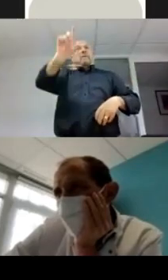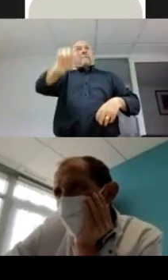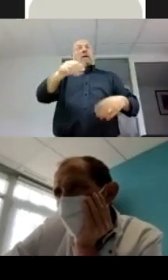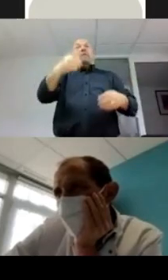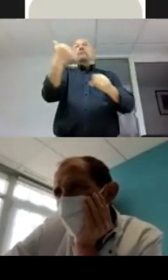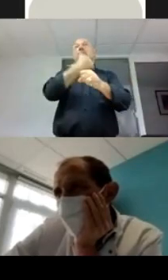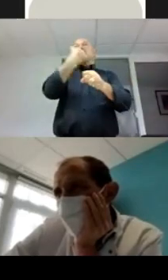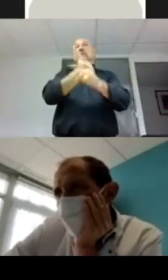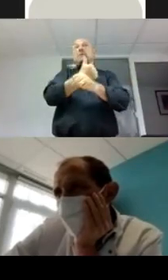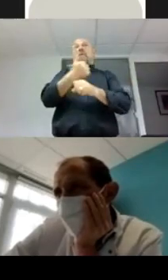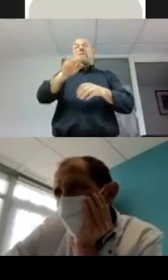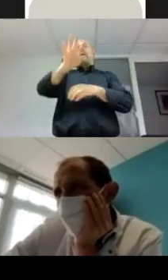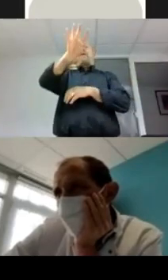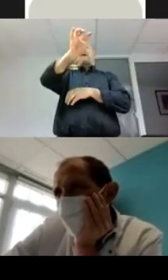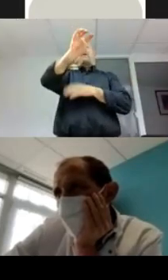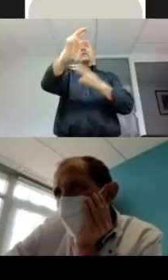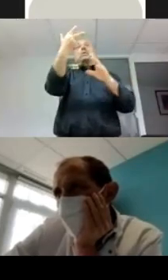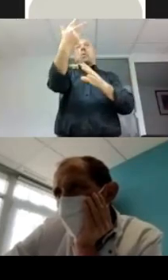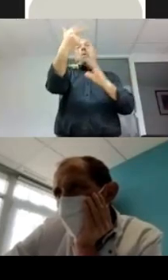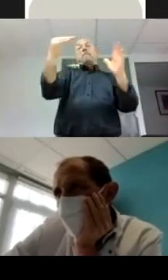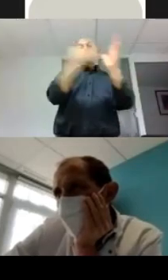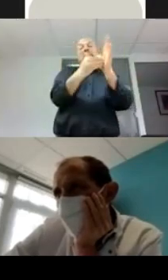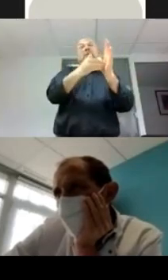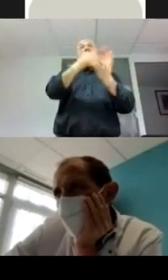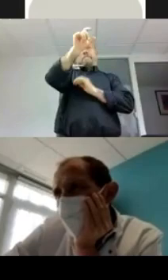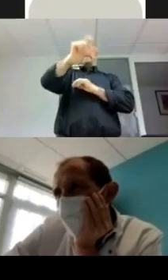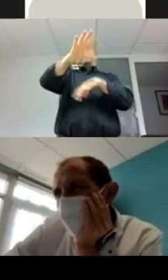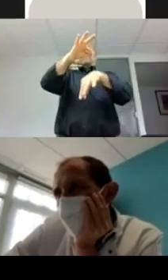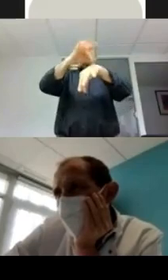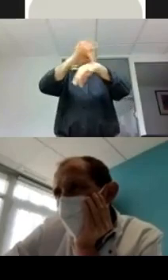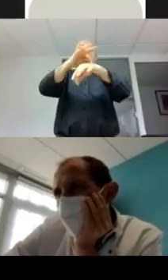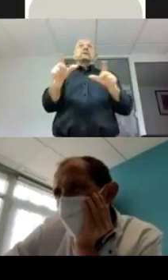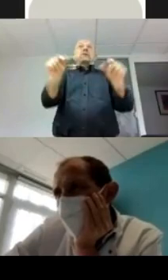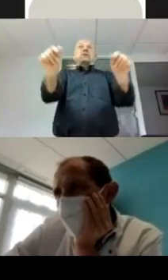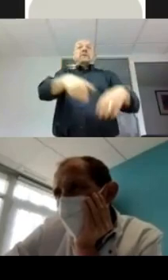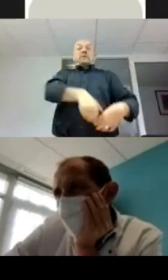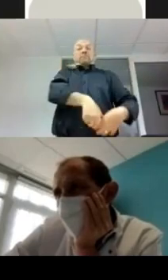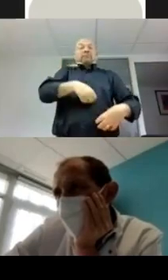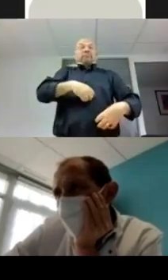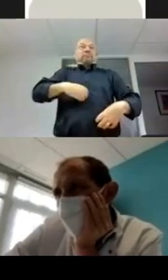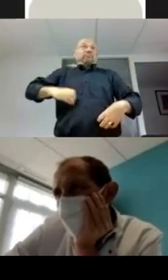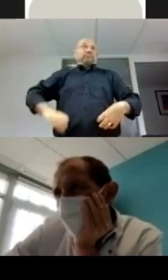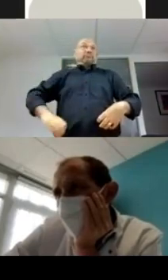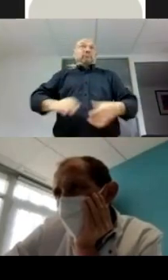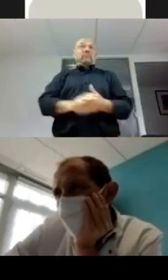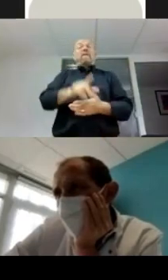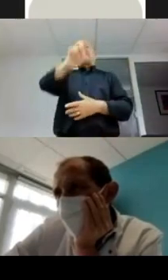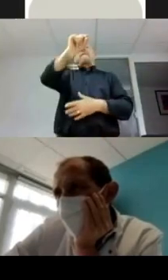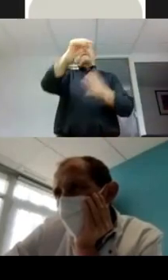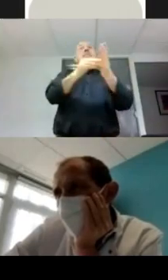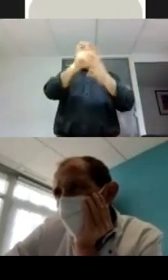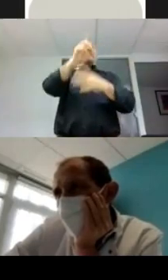montrer l'importance. Donc, chaque année, en France, plus de 43 000 personnes sont